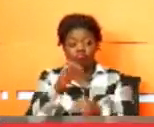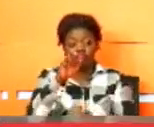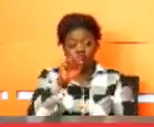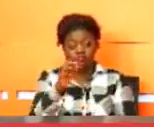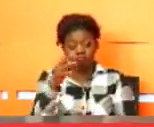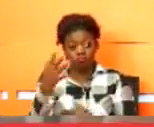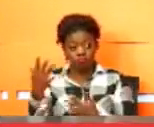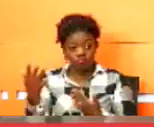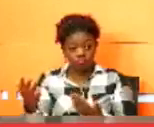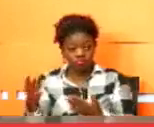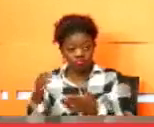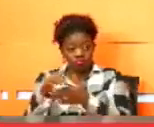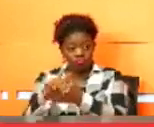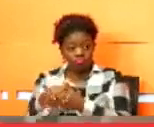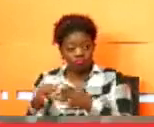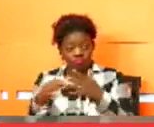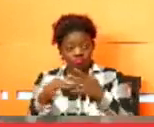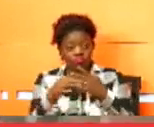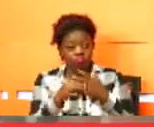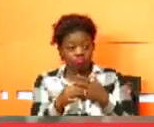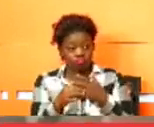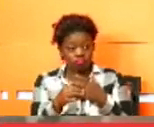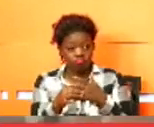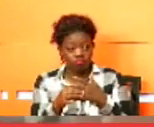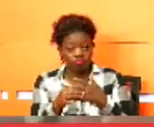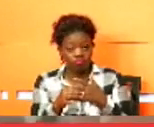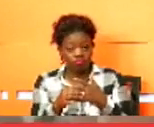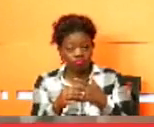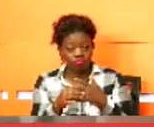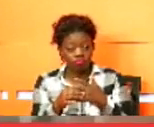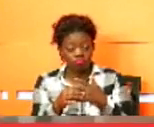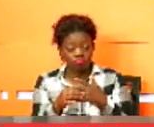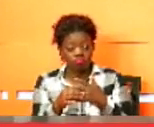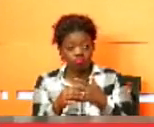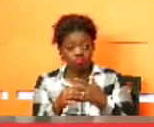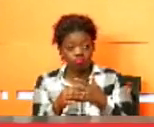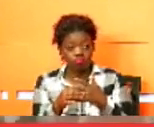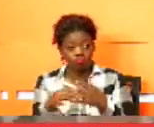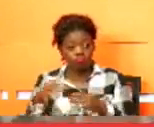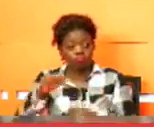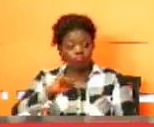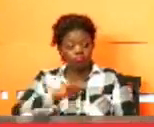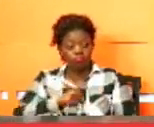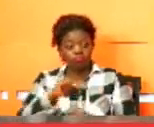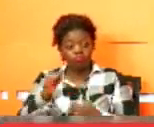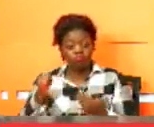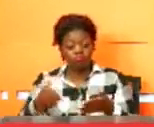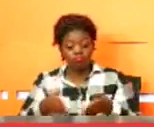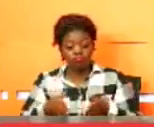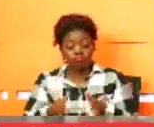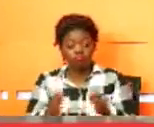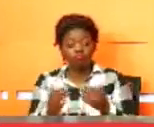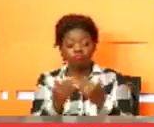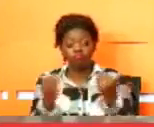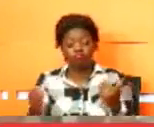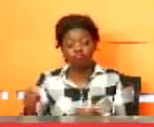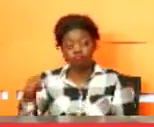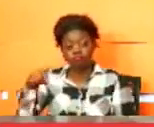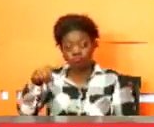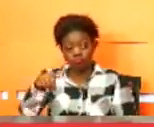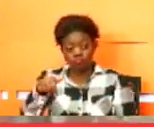ne mukula wambeta nembaga n'ekikola kati omukazi musaddemu abaana 7